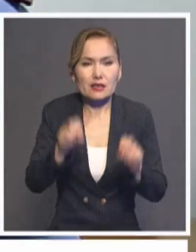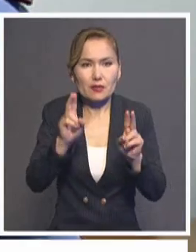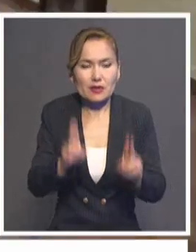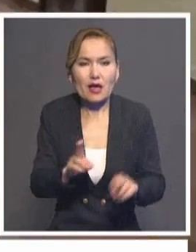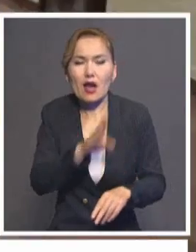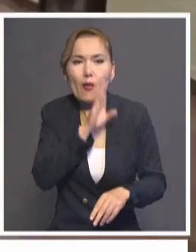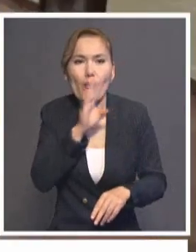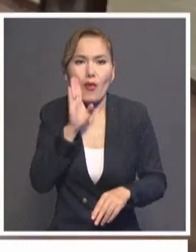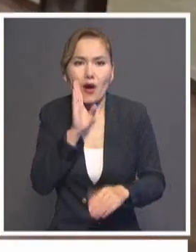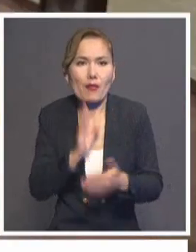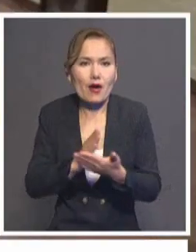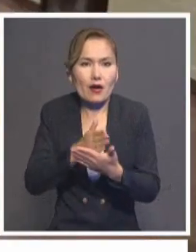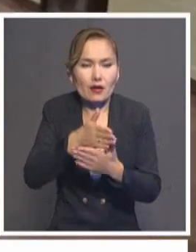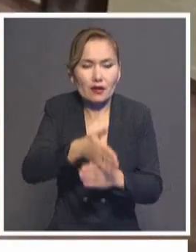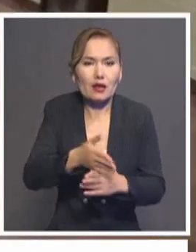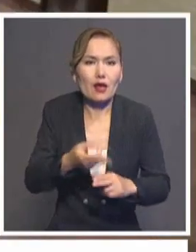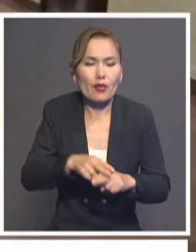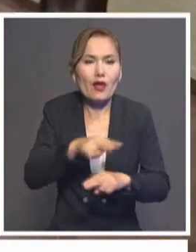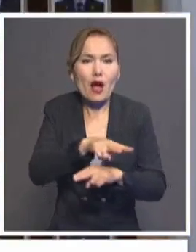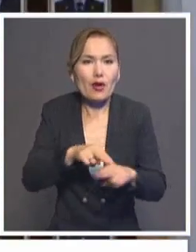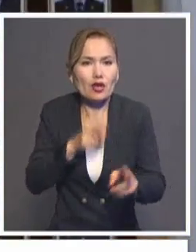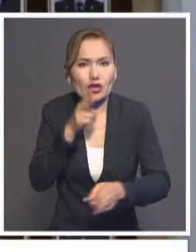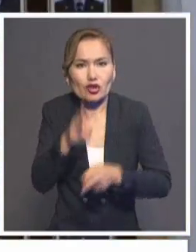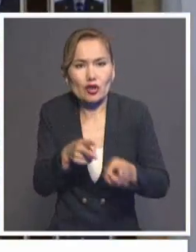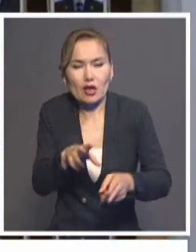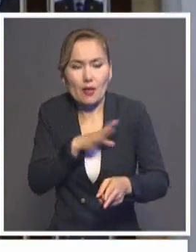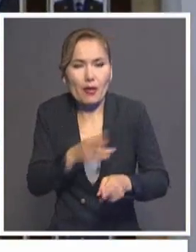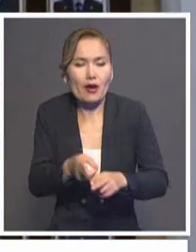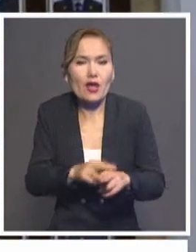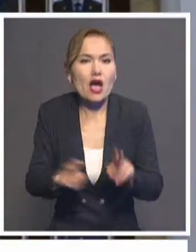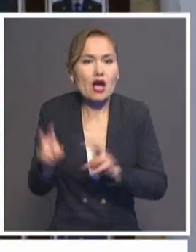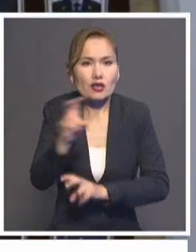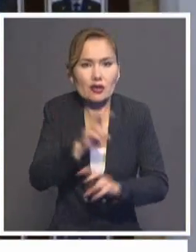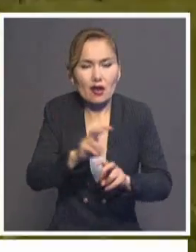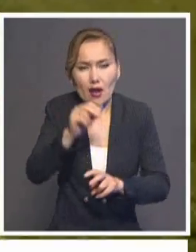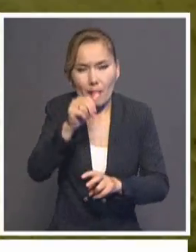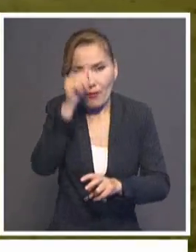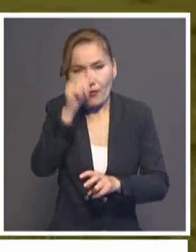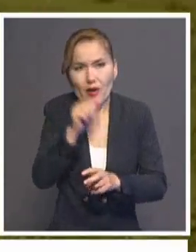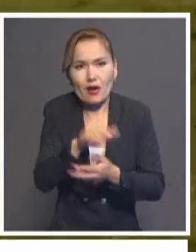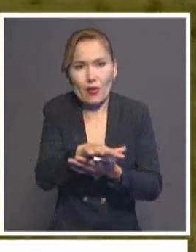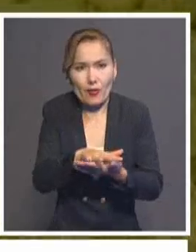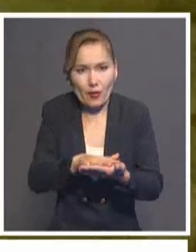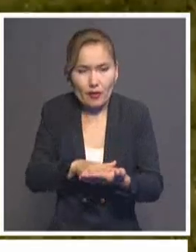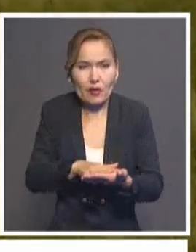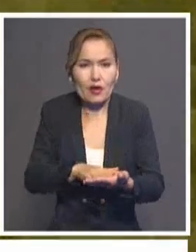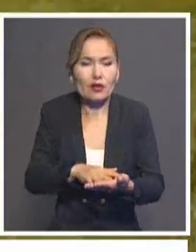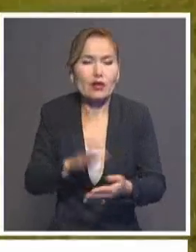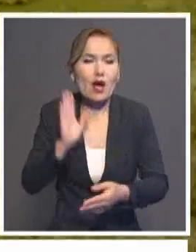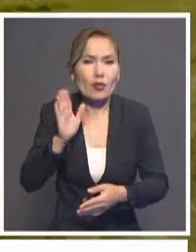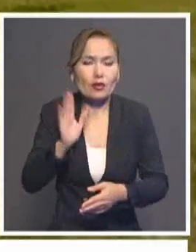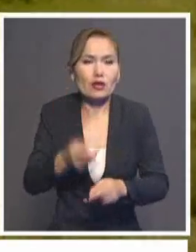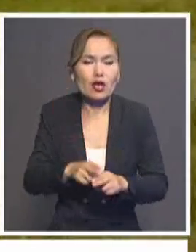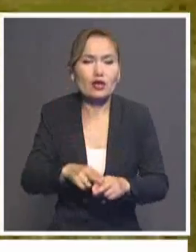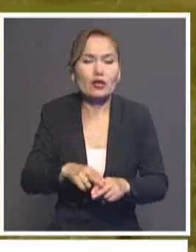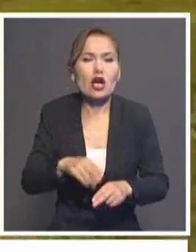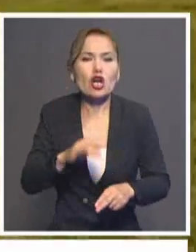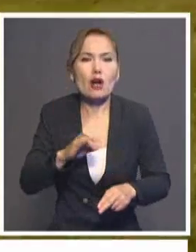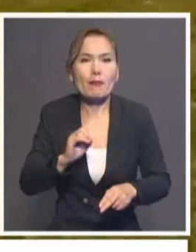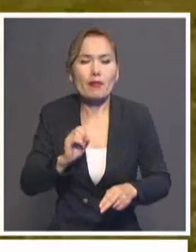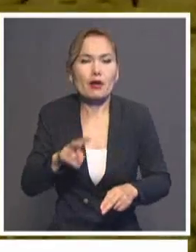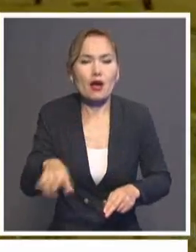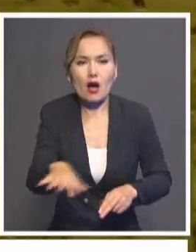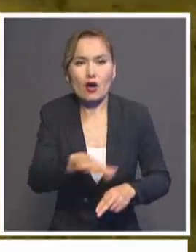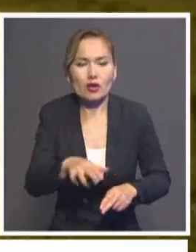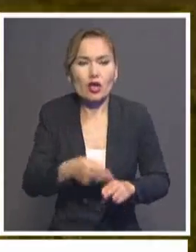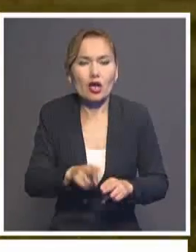келді. Себебі соңғы күндері іздеу жұмыстары тоқтаған. Дегенмен тәртіп сақшылары жасөспірімді әлде іздейміз деп сендірді. Ал Жамбыл ауданында із-түзсіз